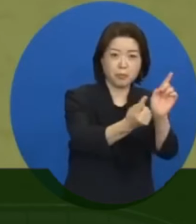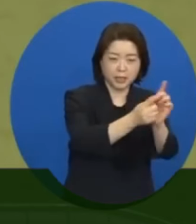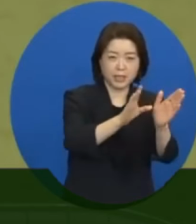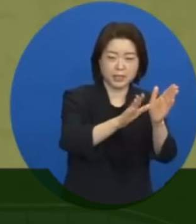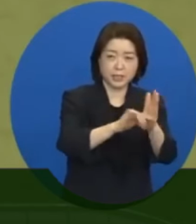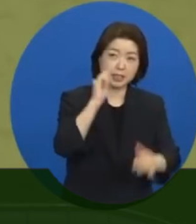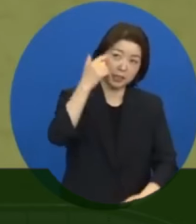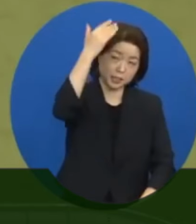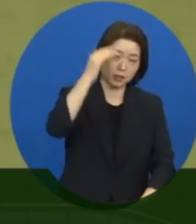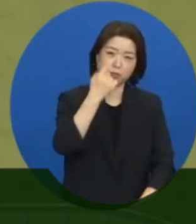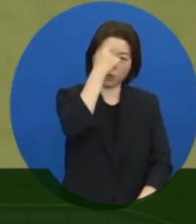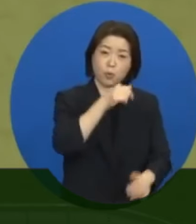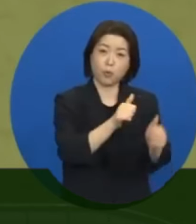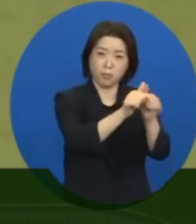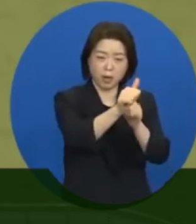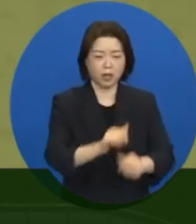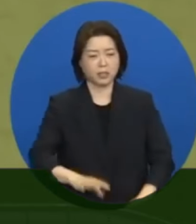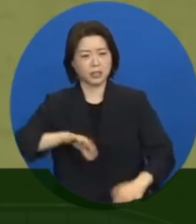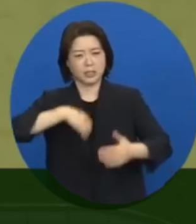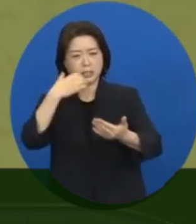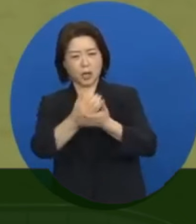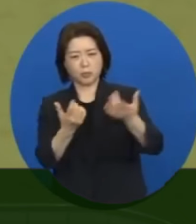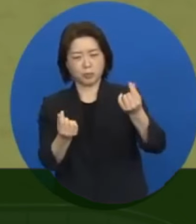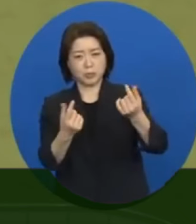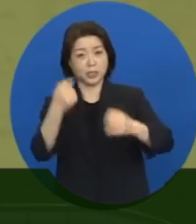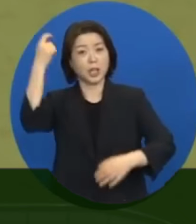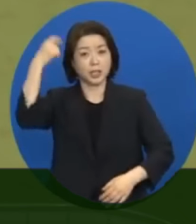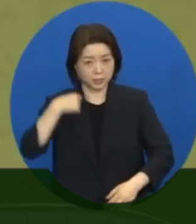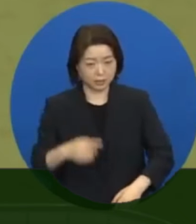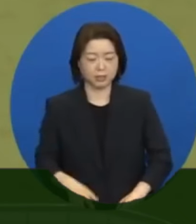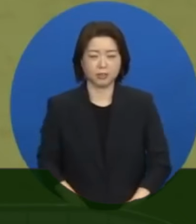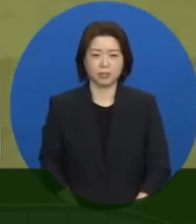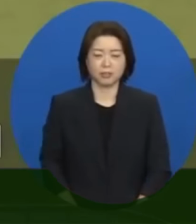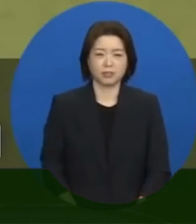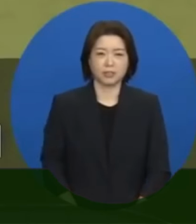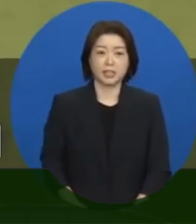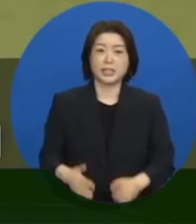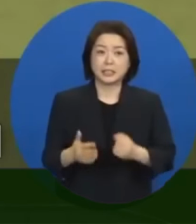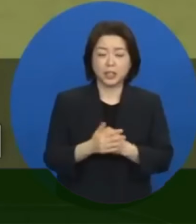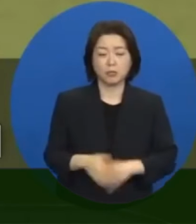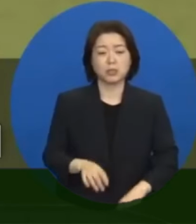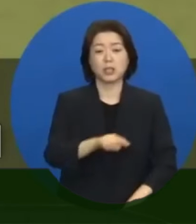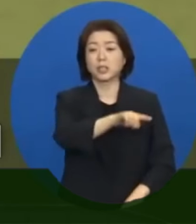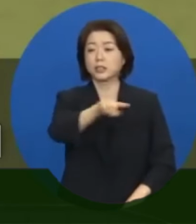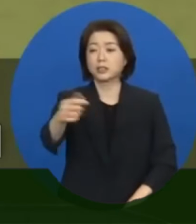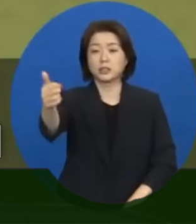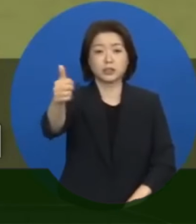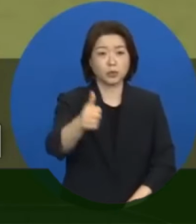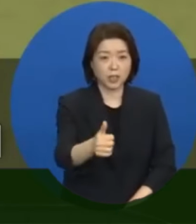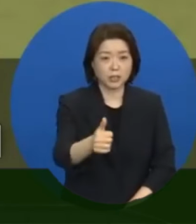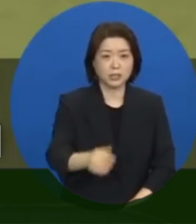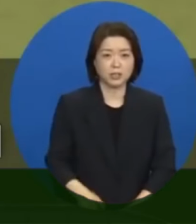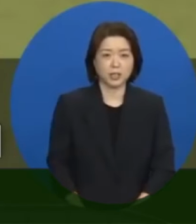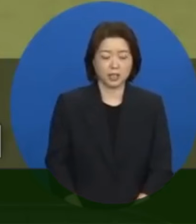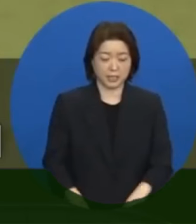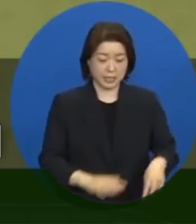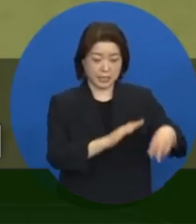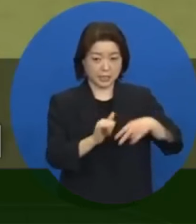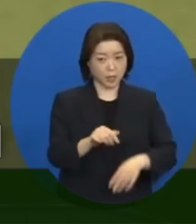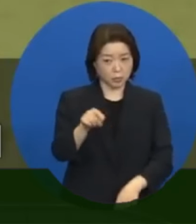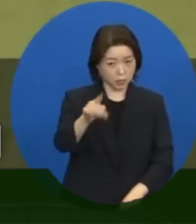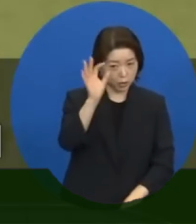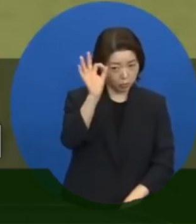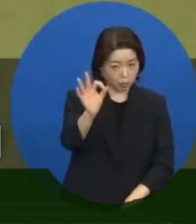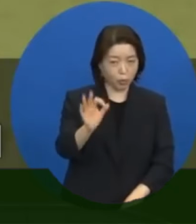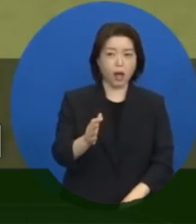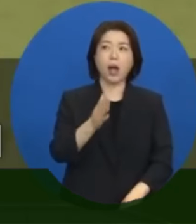잘생겼잖아요 그을 비슷하게 느낍니다 그러면서 6절 이렇게죠 그들이을 을 보고